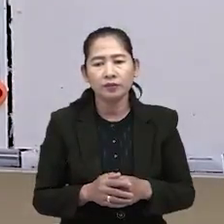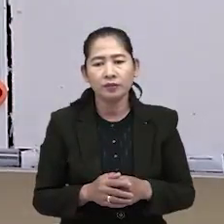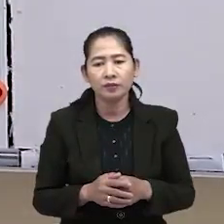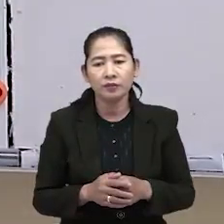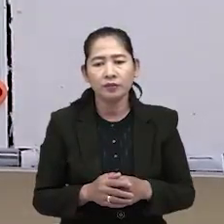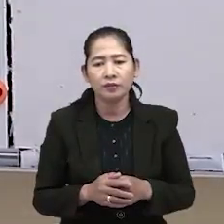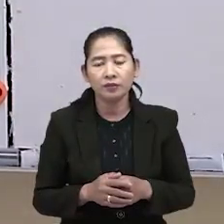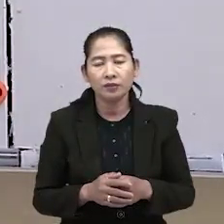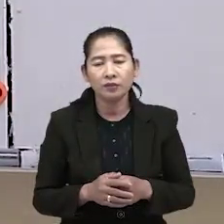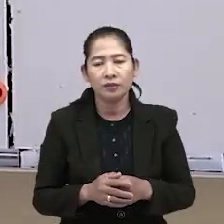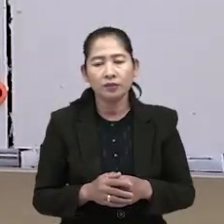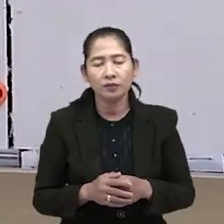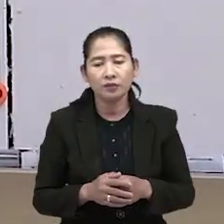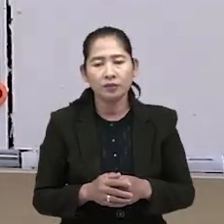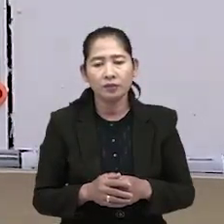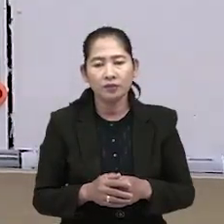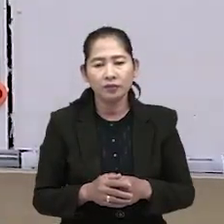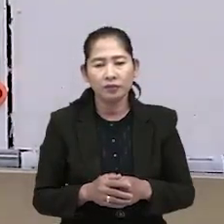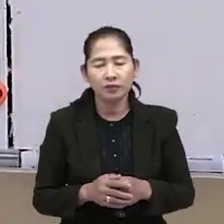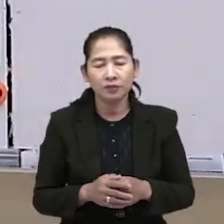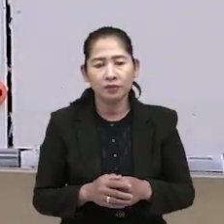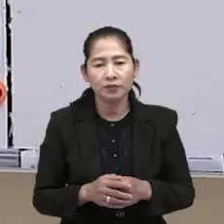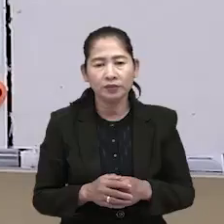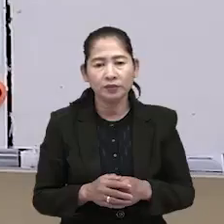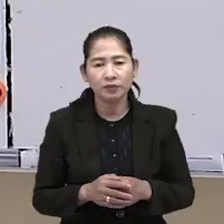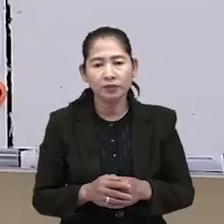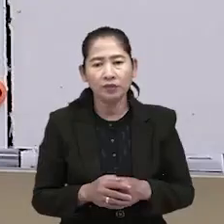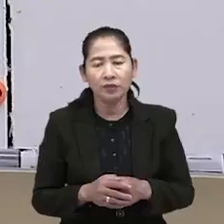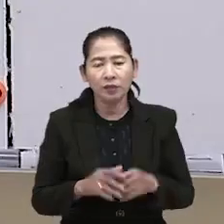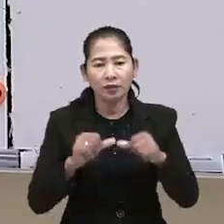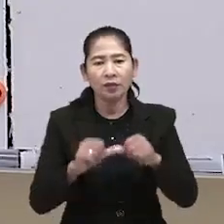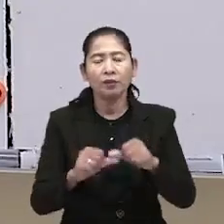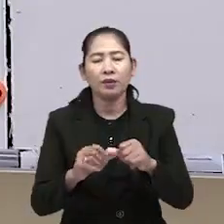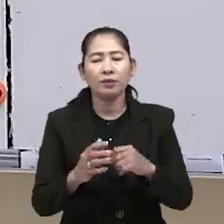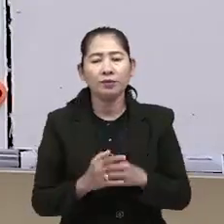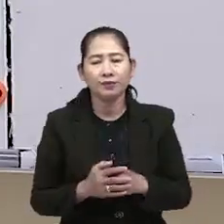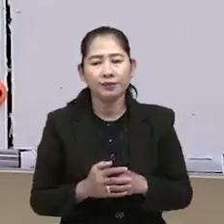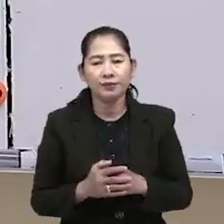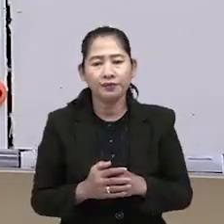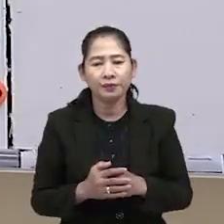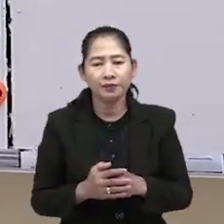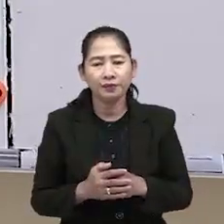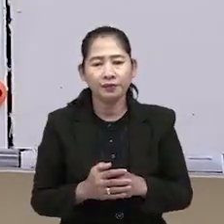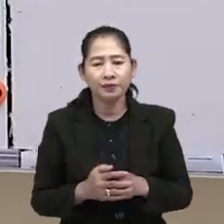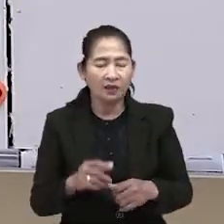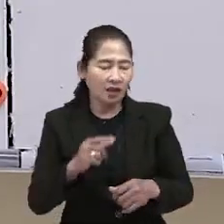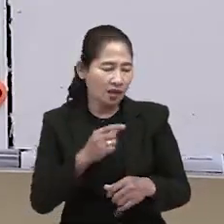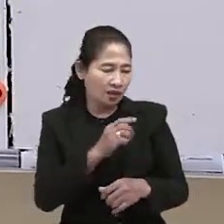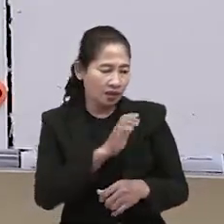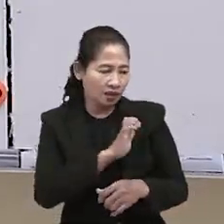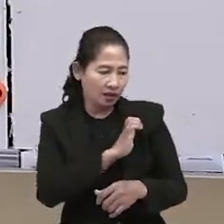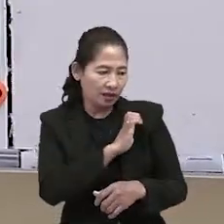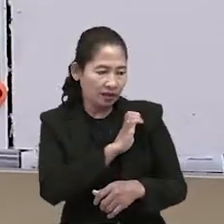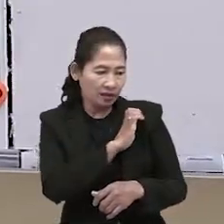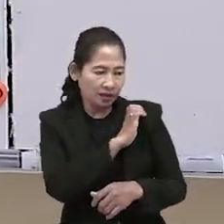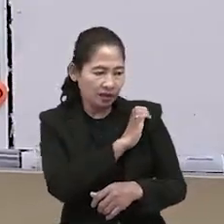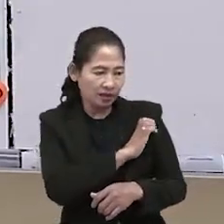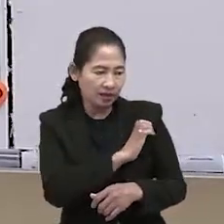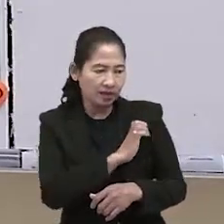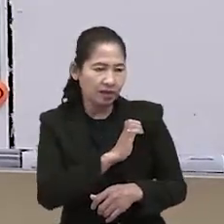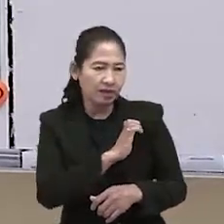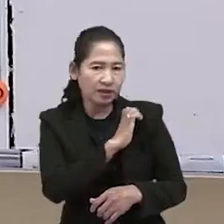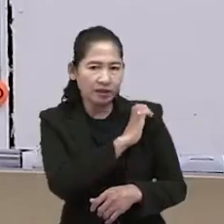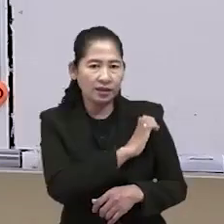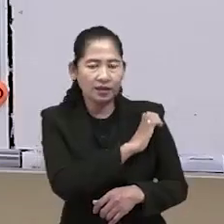នចានេះចេះឬល្ងងយ៉ាងម៉េចទៀតកូនទាំងអស់គ្នាបន្តជាមួយអ្នកគ្រូកូនចរិតកាចឬស្លូតចាសត្វ